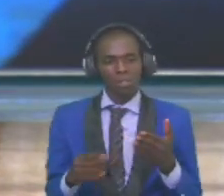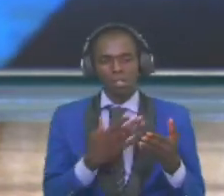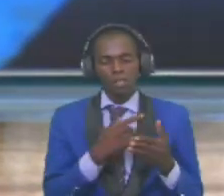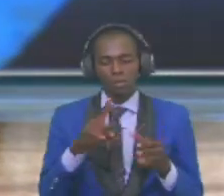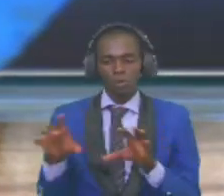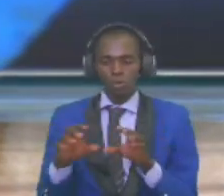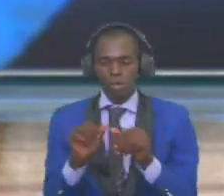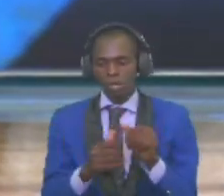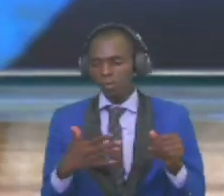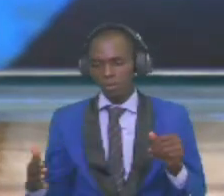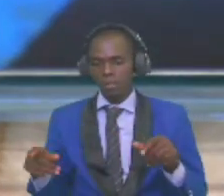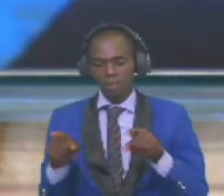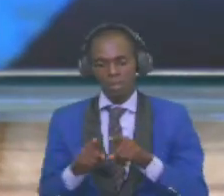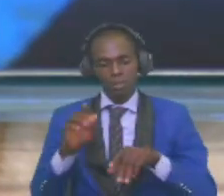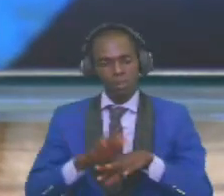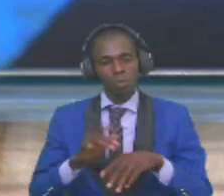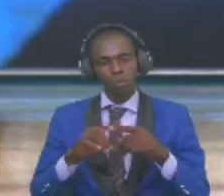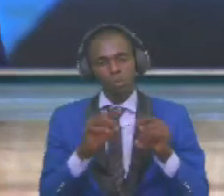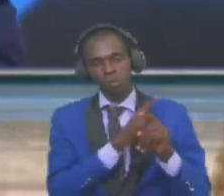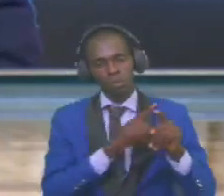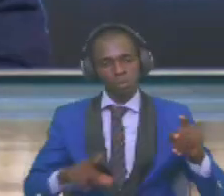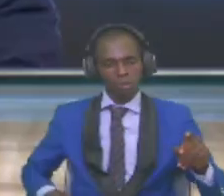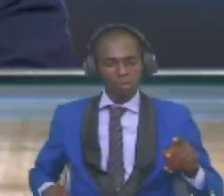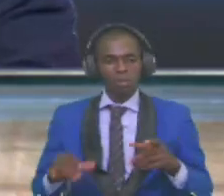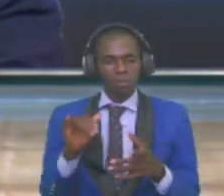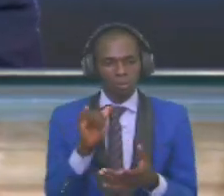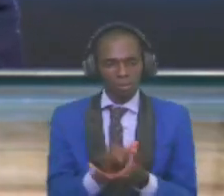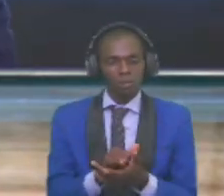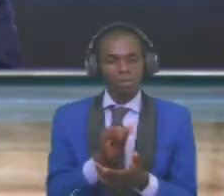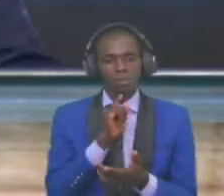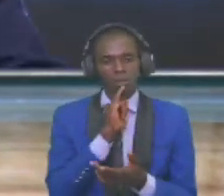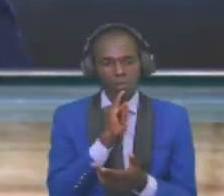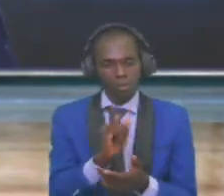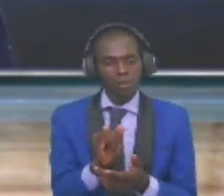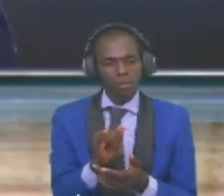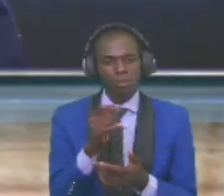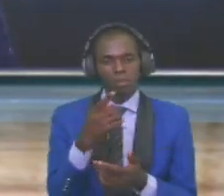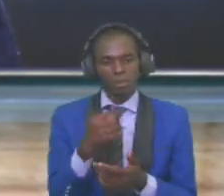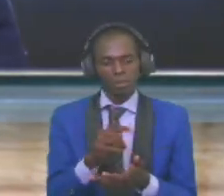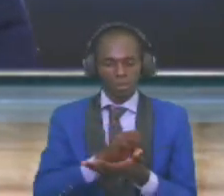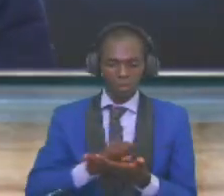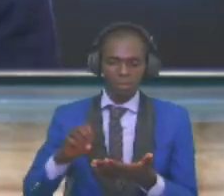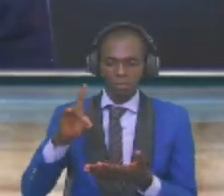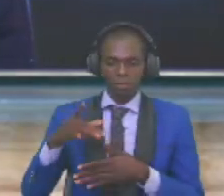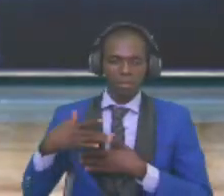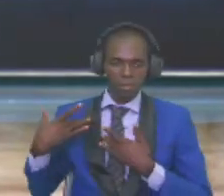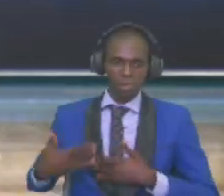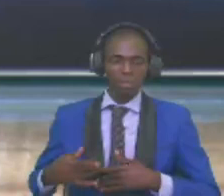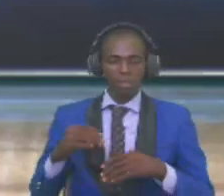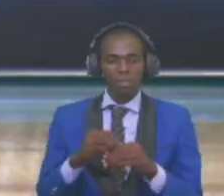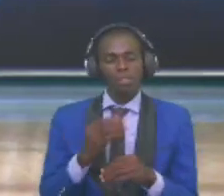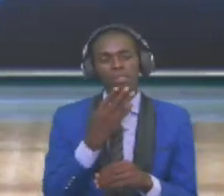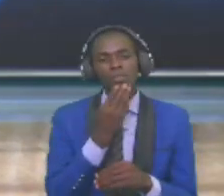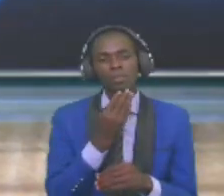et vous faites est tout comme autre état au seigneur ça c'est le coeur scientifiques